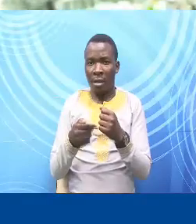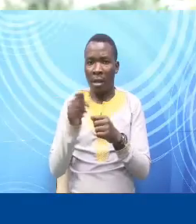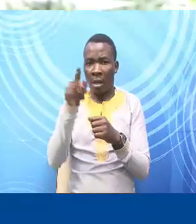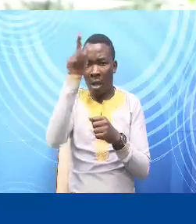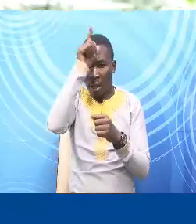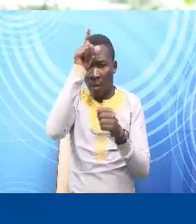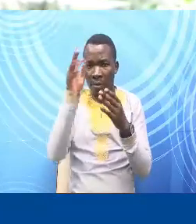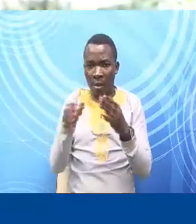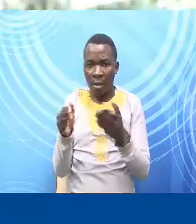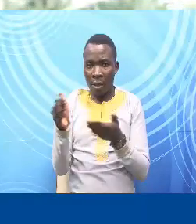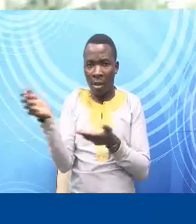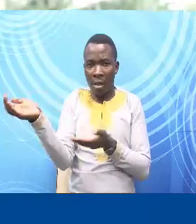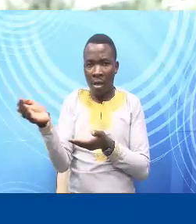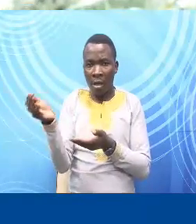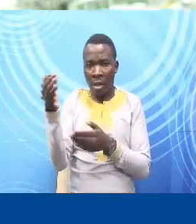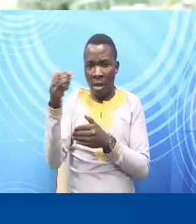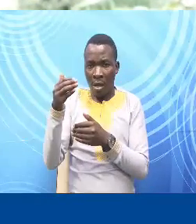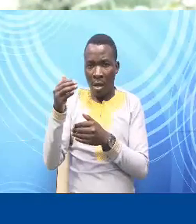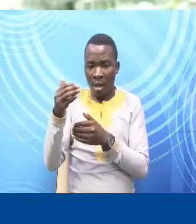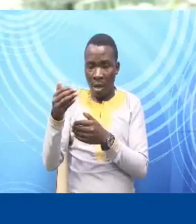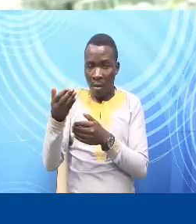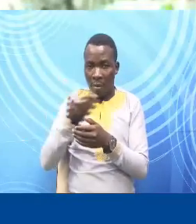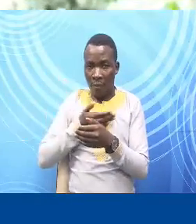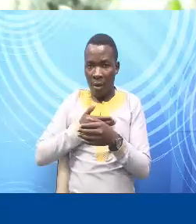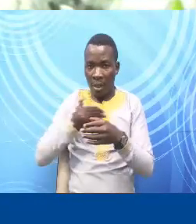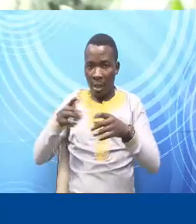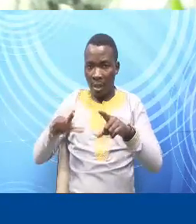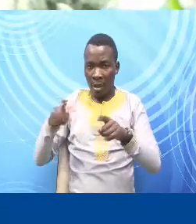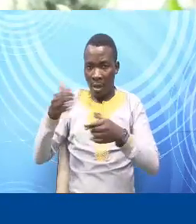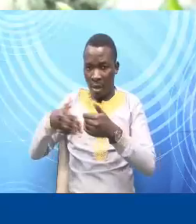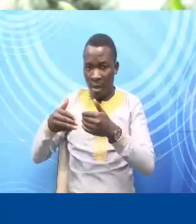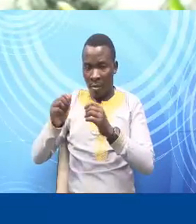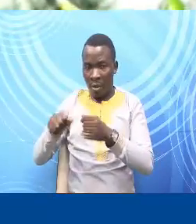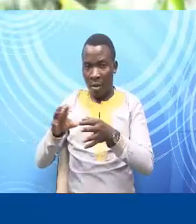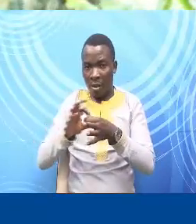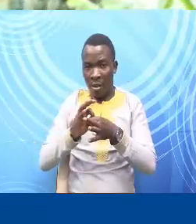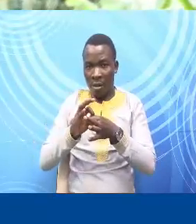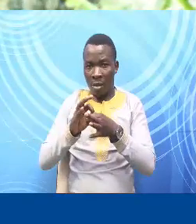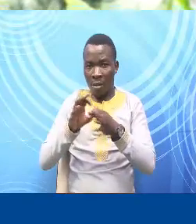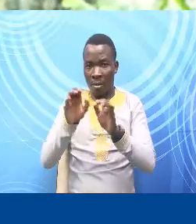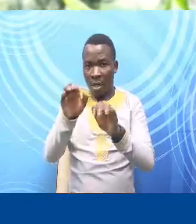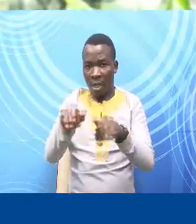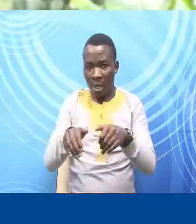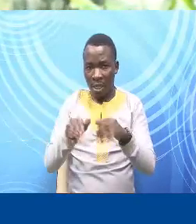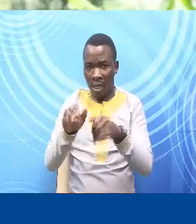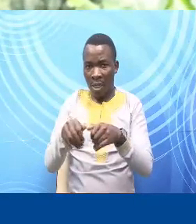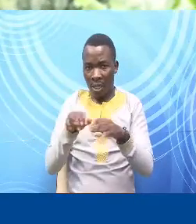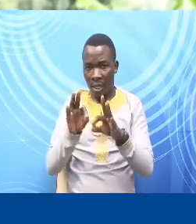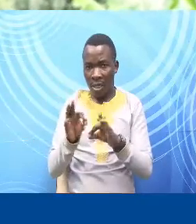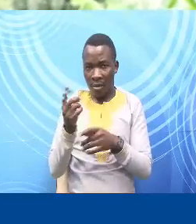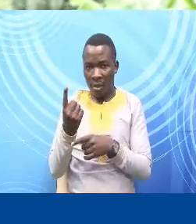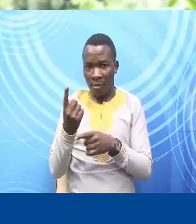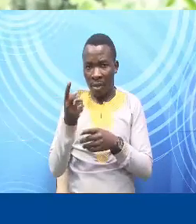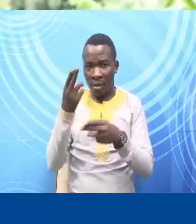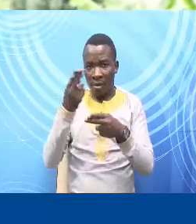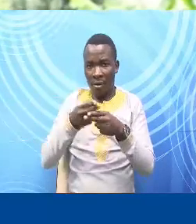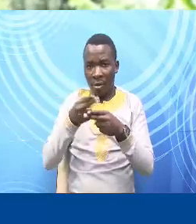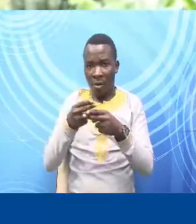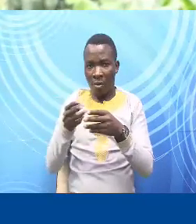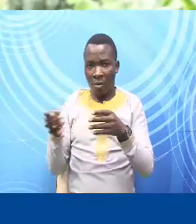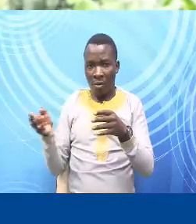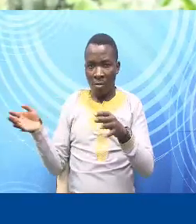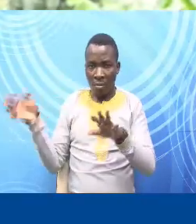Abaturage begeranye bafite imirima yegeranye bashobora kwishyira hamwe bagahinga igihingwa kimwe. Ibyo nitwa ibyo twita